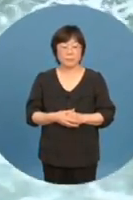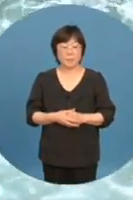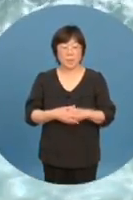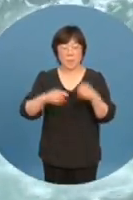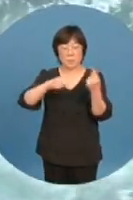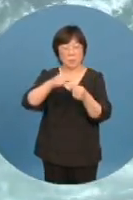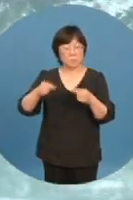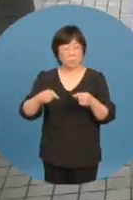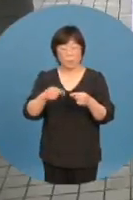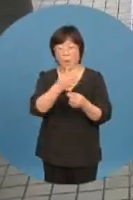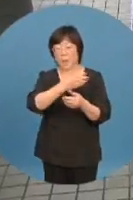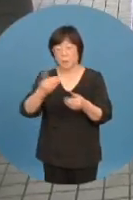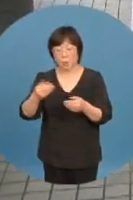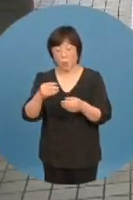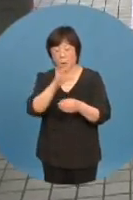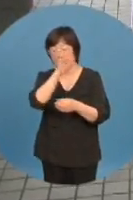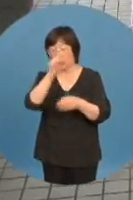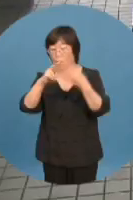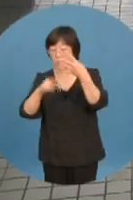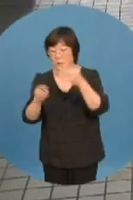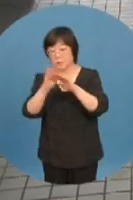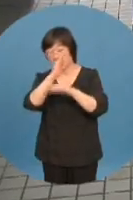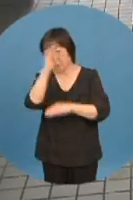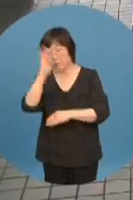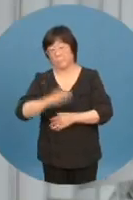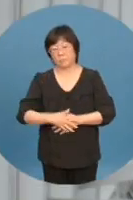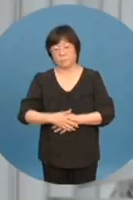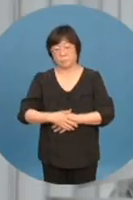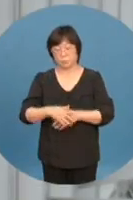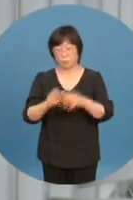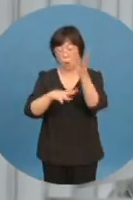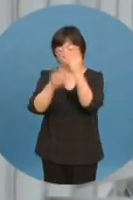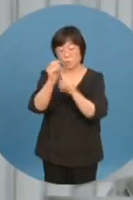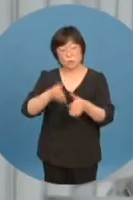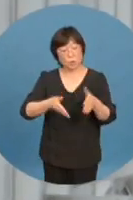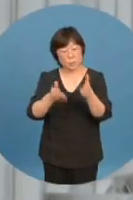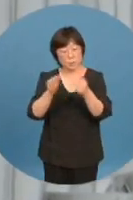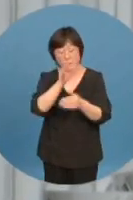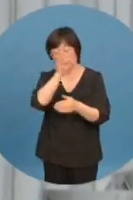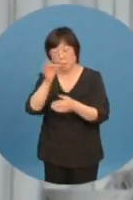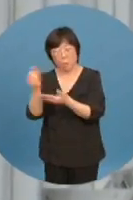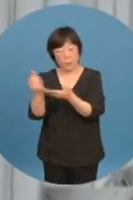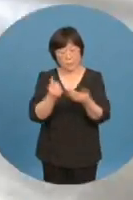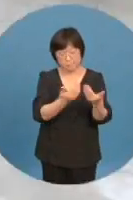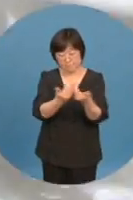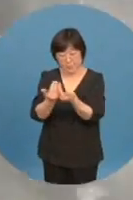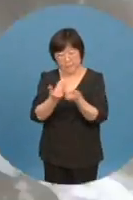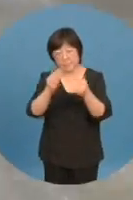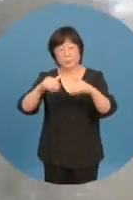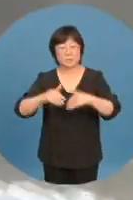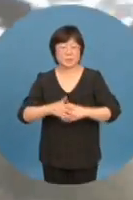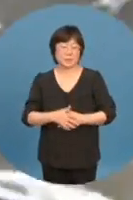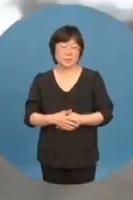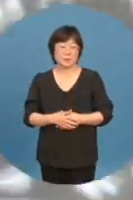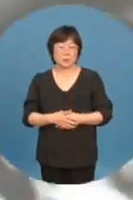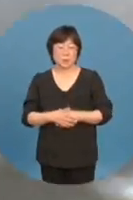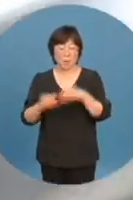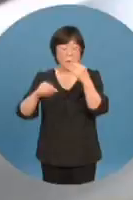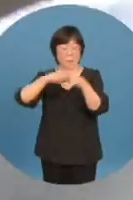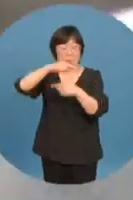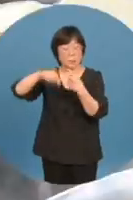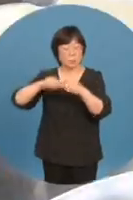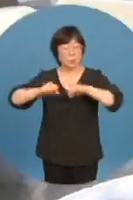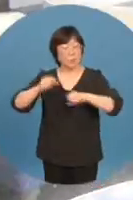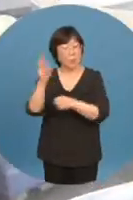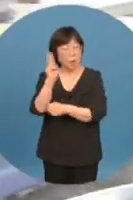鳴門海峡は観光シーズン真っ盛り。渦の道も観光客でにぎわいました。ナルトの生